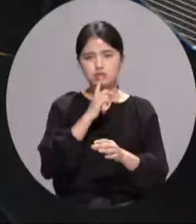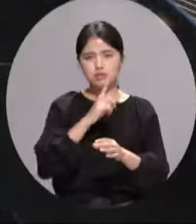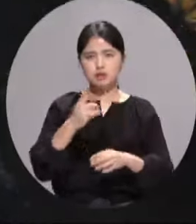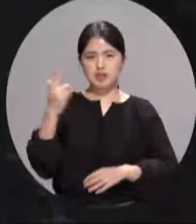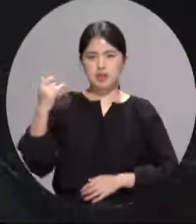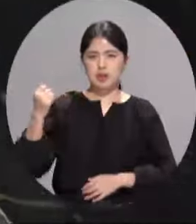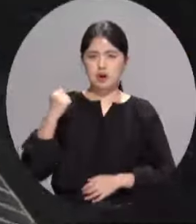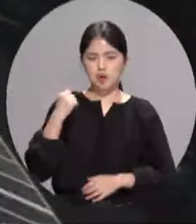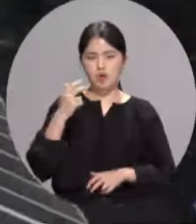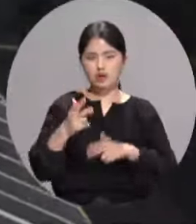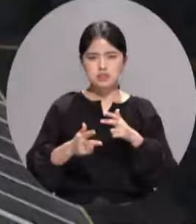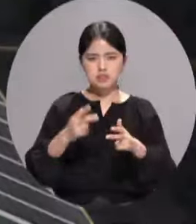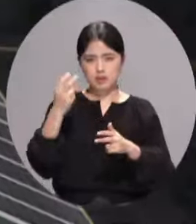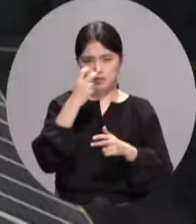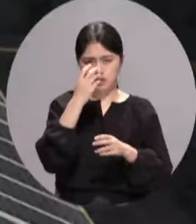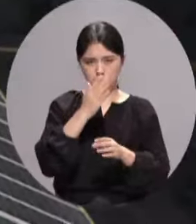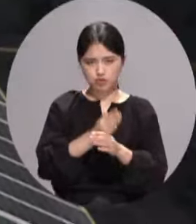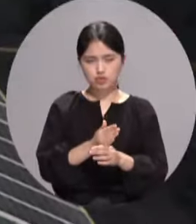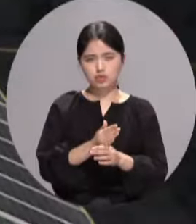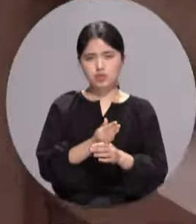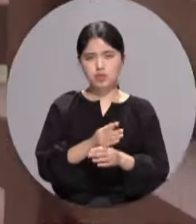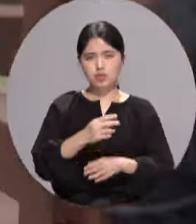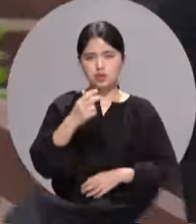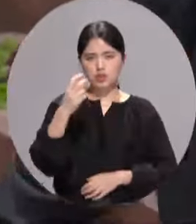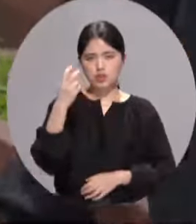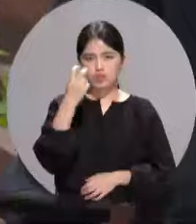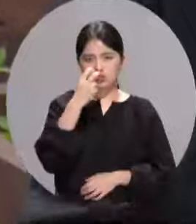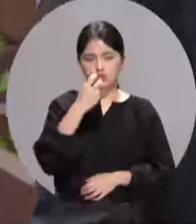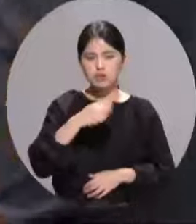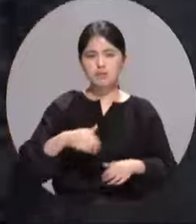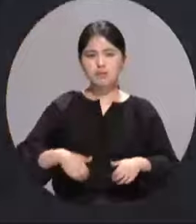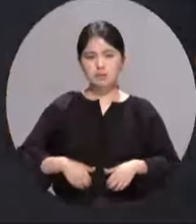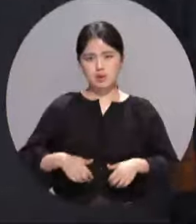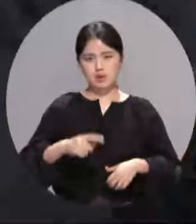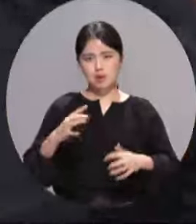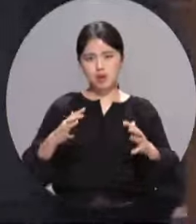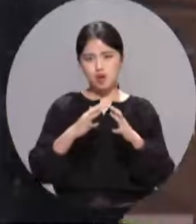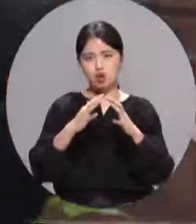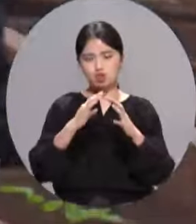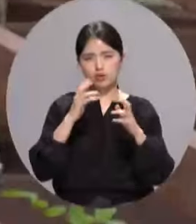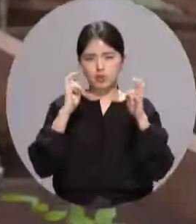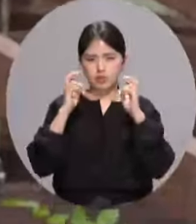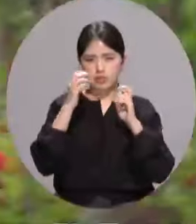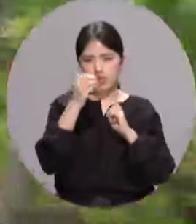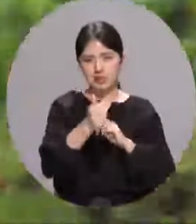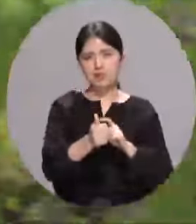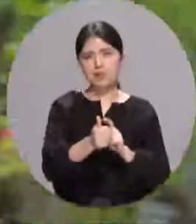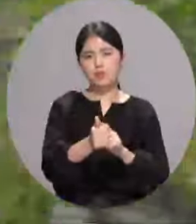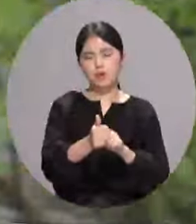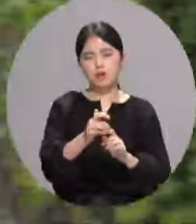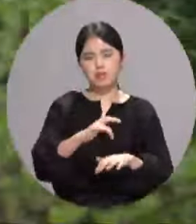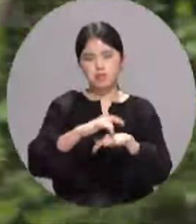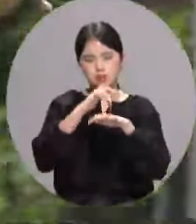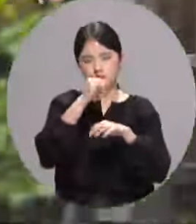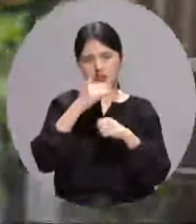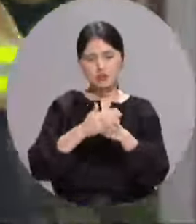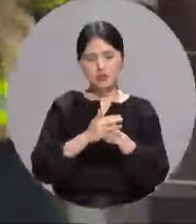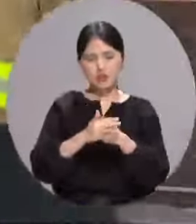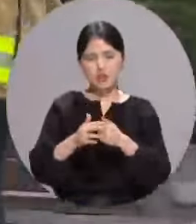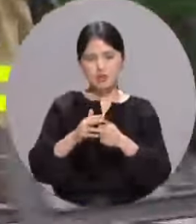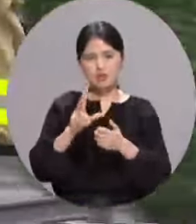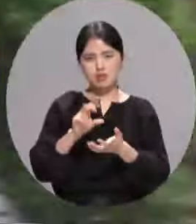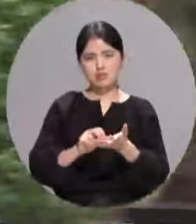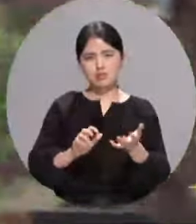관련 수사망을 좁혀오는 상황에서 수사 선상에 올랐던 지역의 유력 건설사 대표가 실종돼 파문이 일파만파 커지고